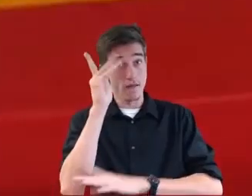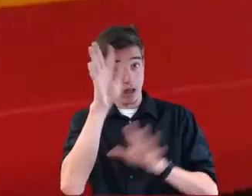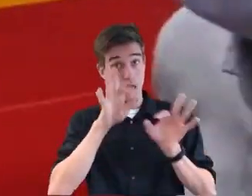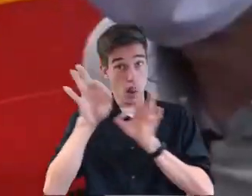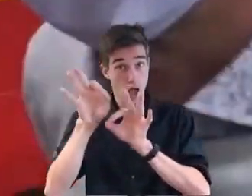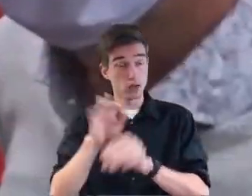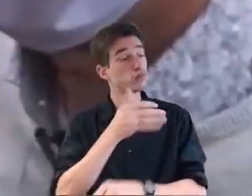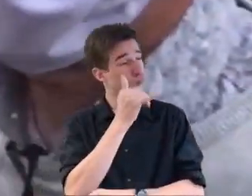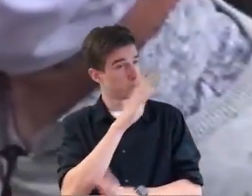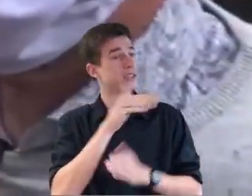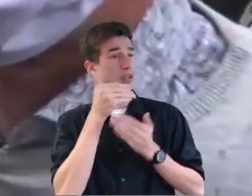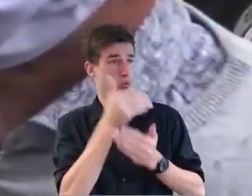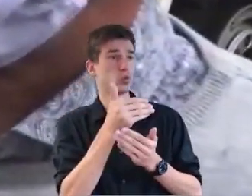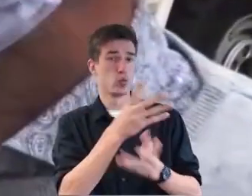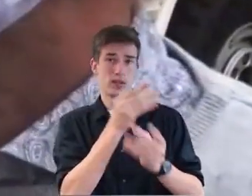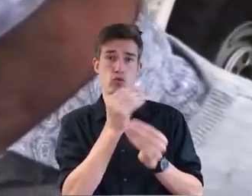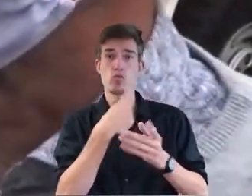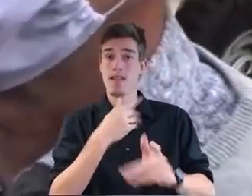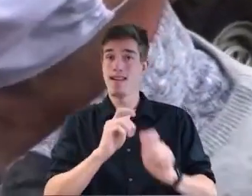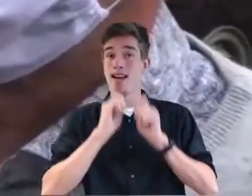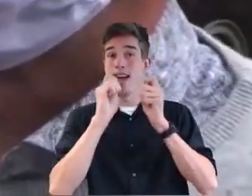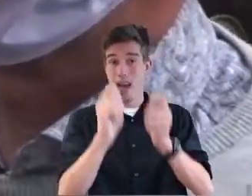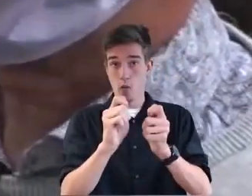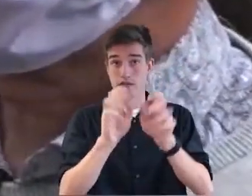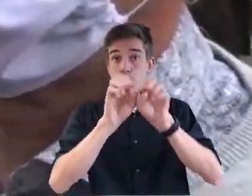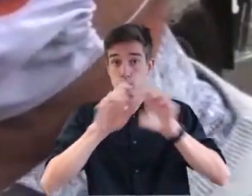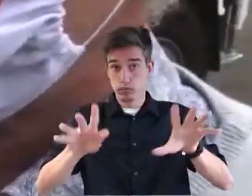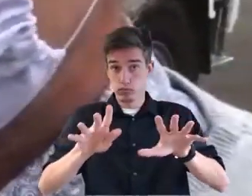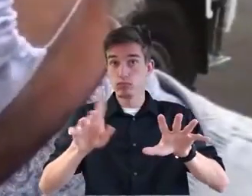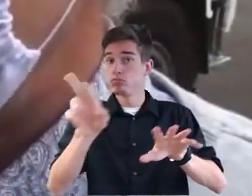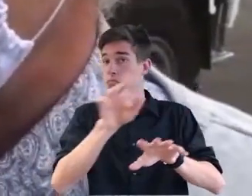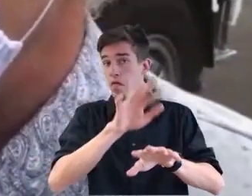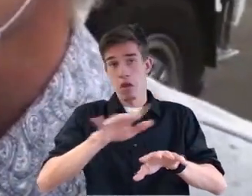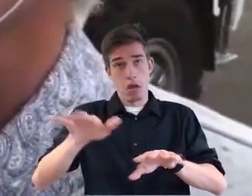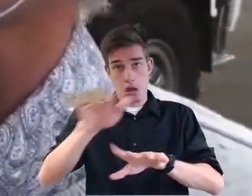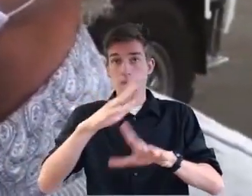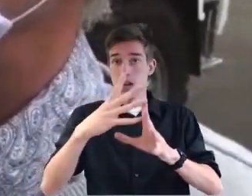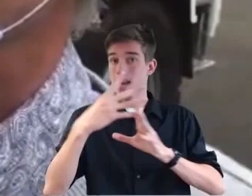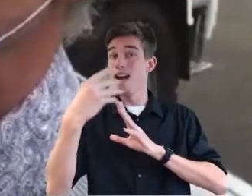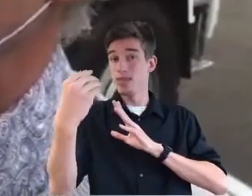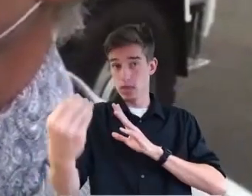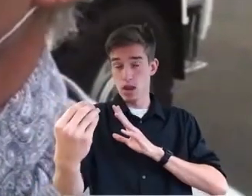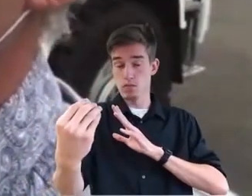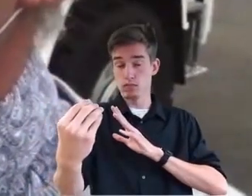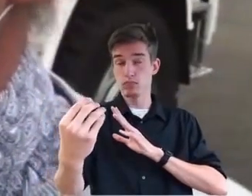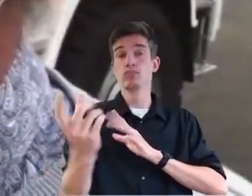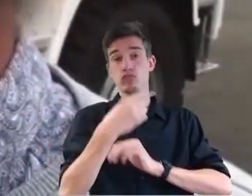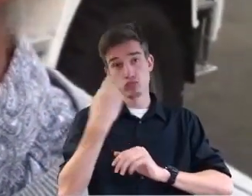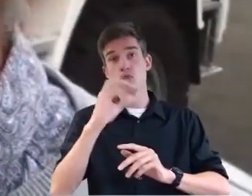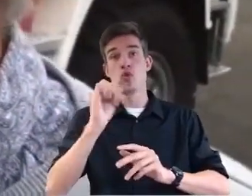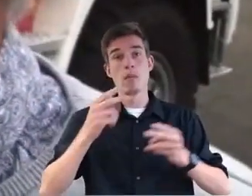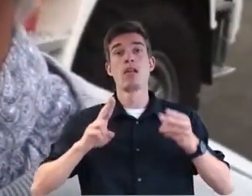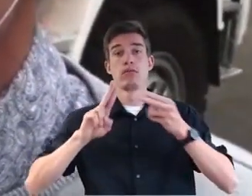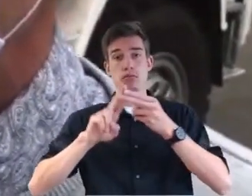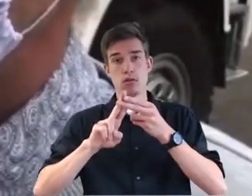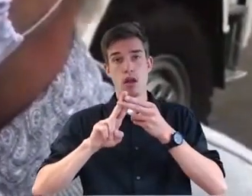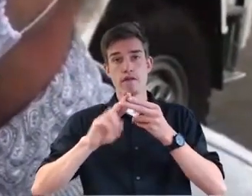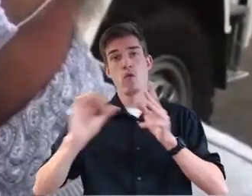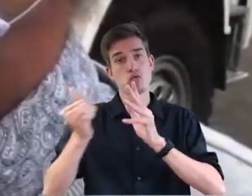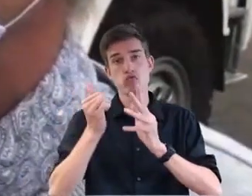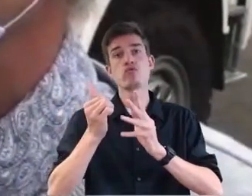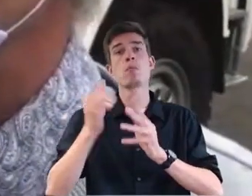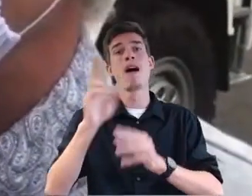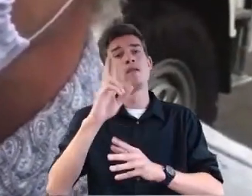geleistet. Genau, nach einer Auftragserteilung, die von der Nachbarbehörde gemacht wird, treffen wir uns erstmal am grünen Tisch mit